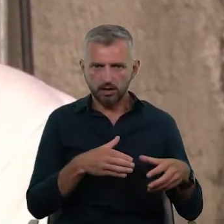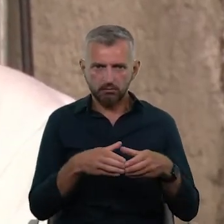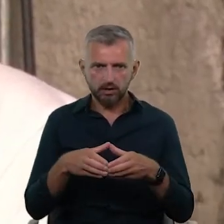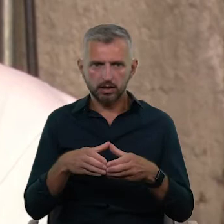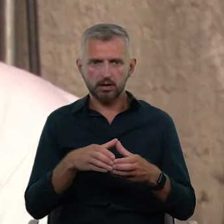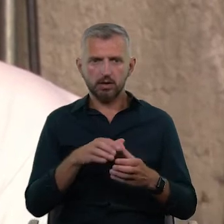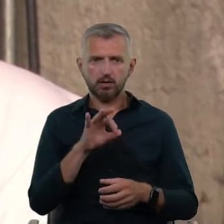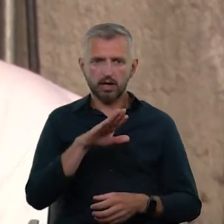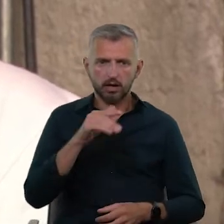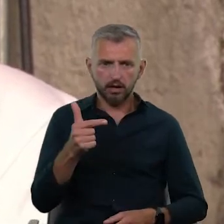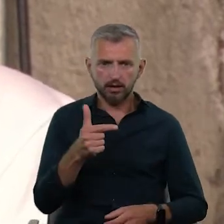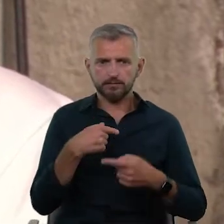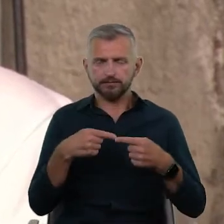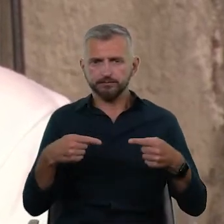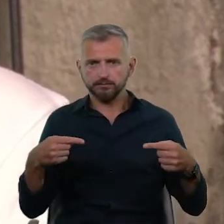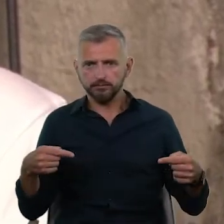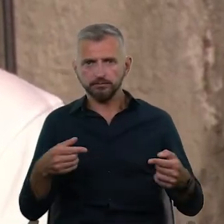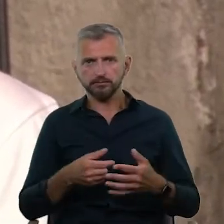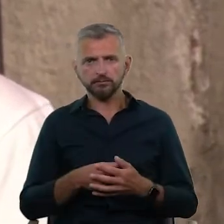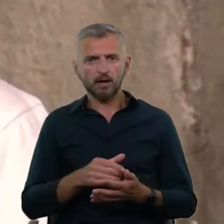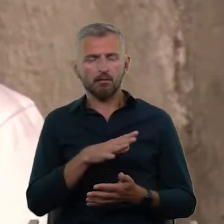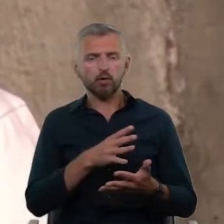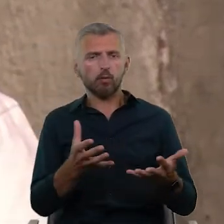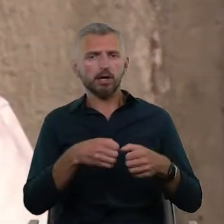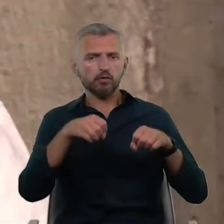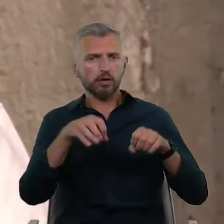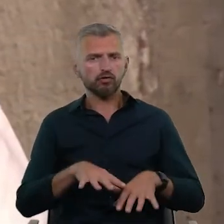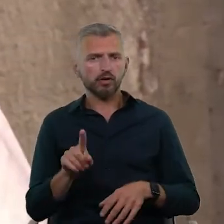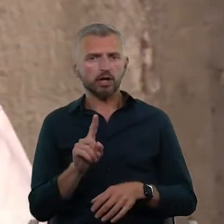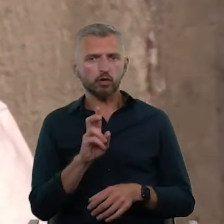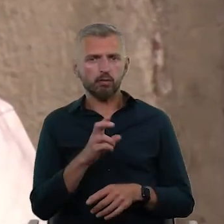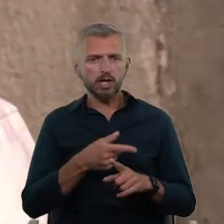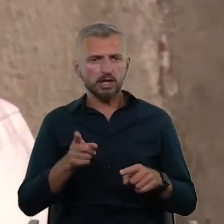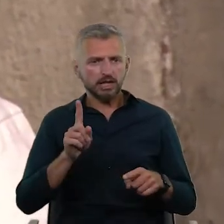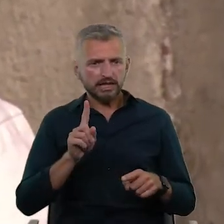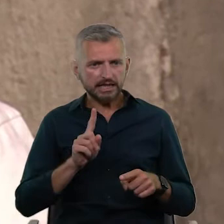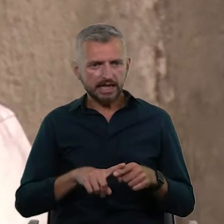об'єднаними територіальними громадами, було прийнято рішення, щоб цей,